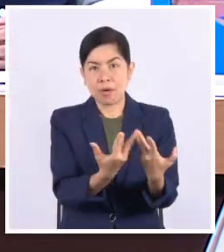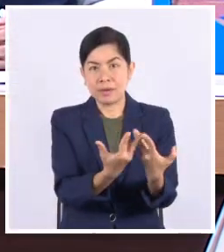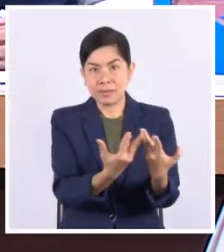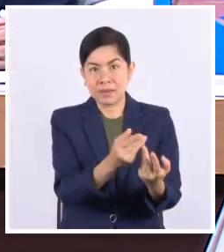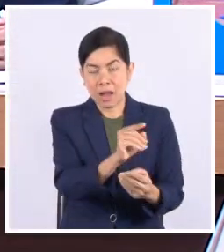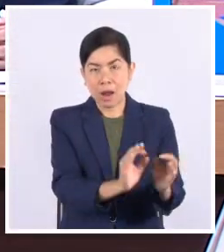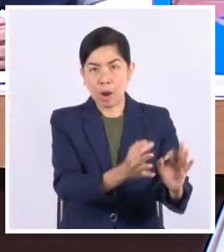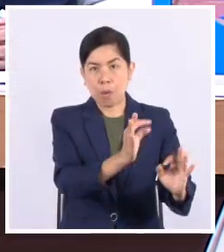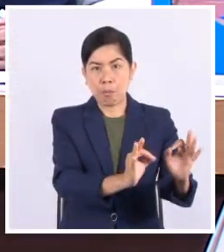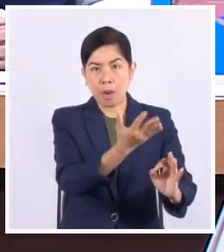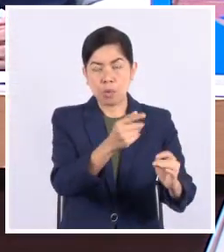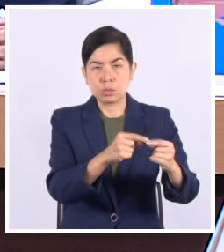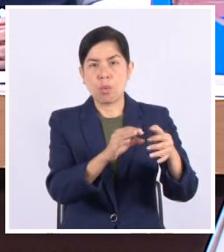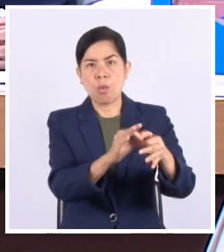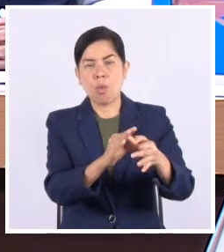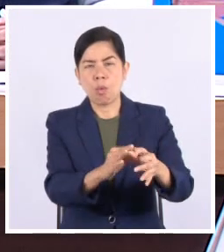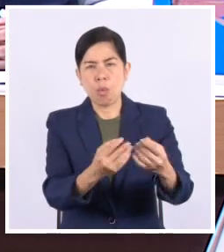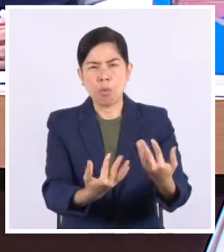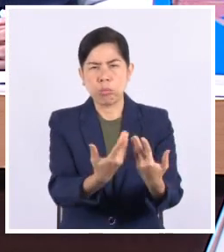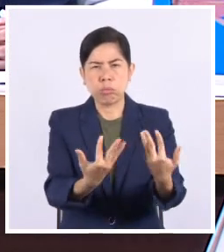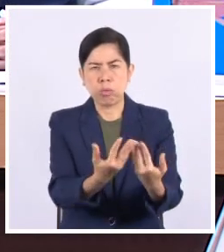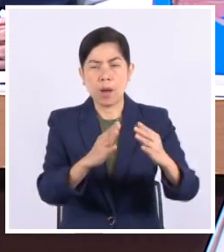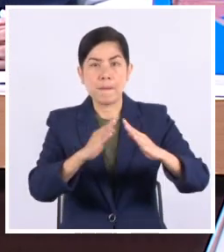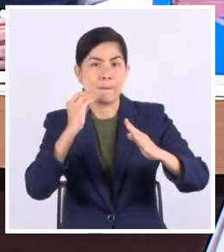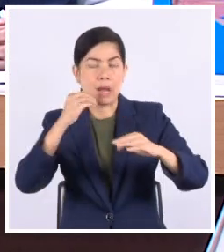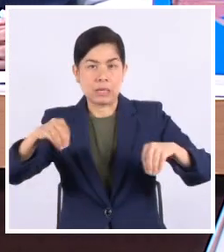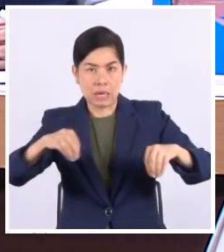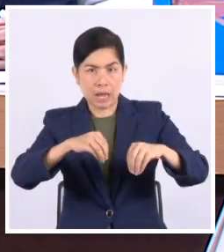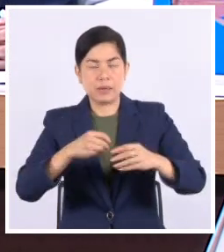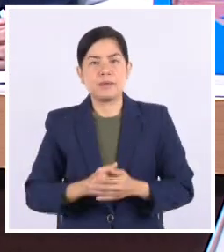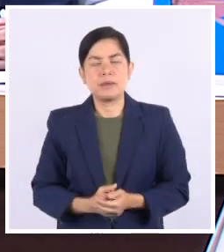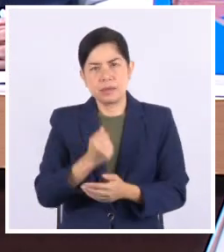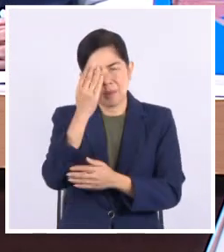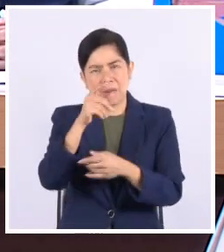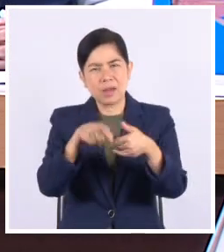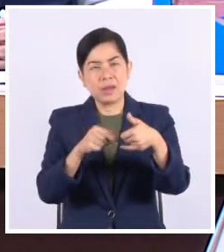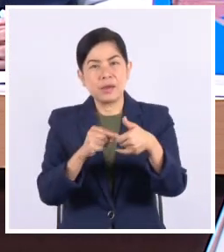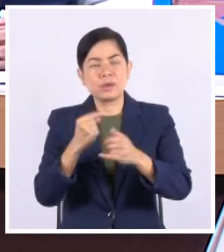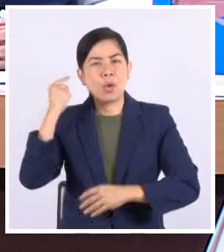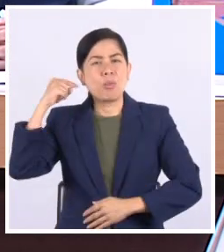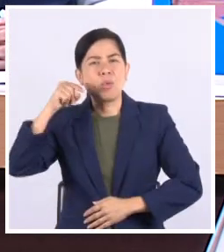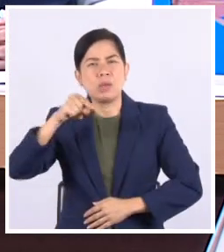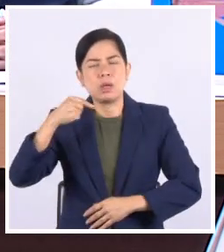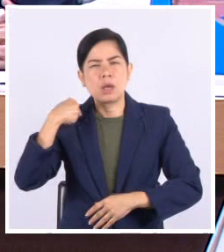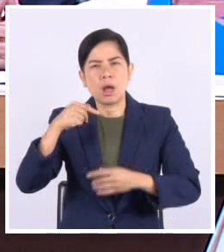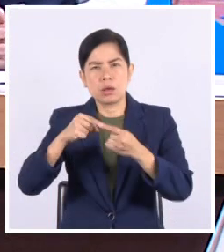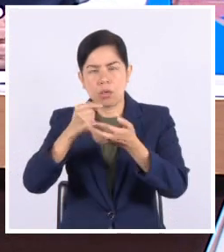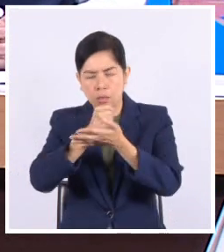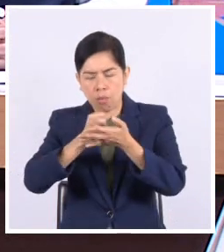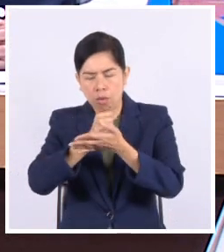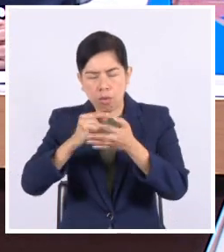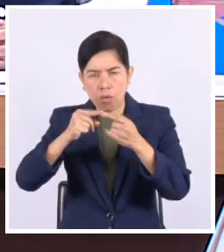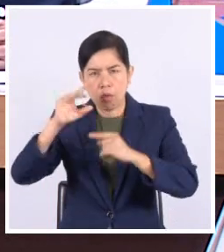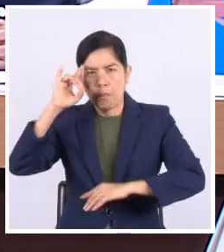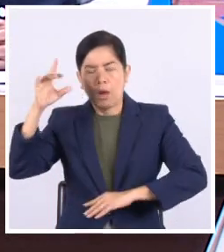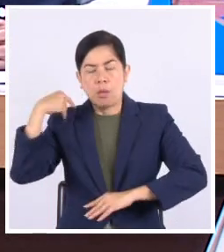านคนอื่น เป็นเพราะว่าลูกสาวบ้านนี้เนี่ยไปเผาหญ้านั่นเป็นเพราะว่าคลั่งยาเผาหญ้าทำร้ายคนในครอบครั